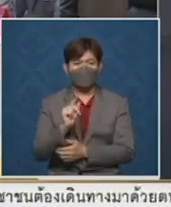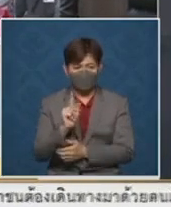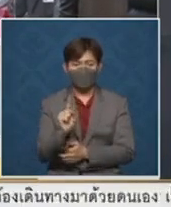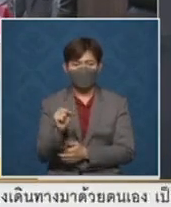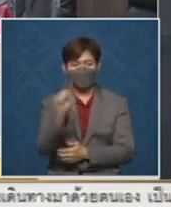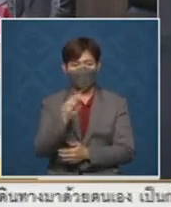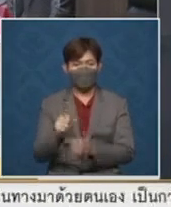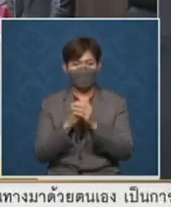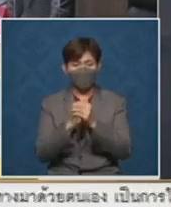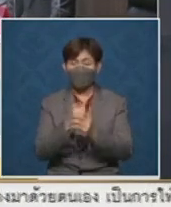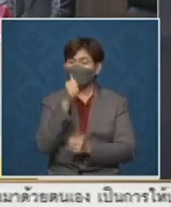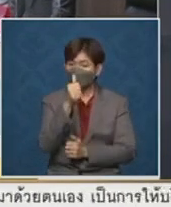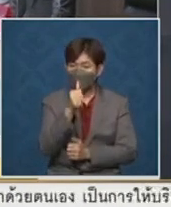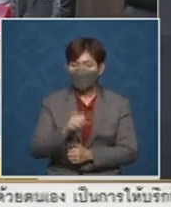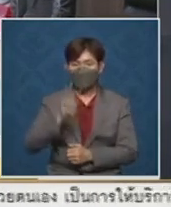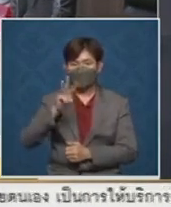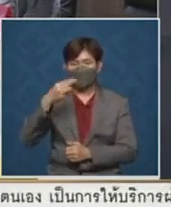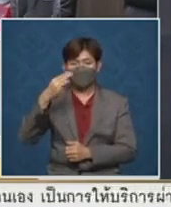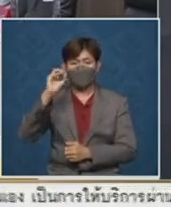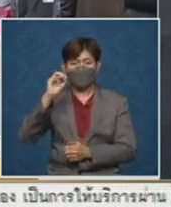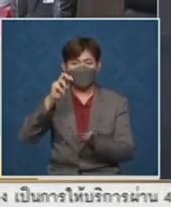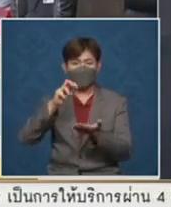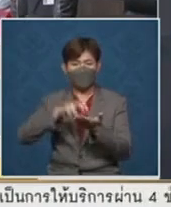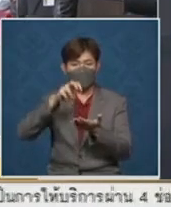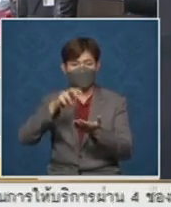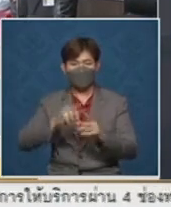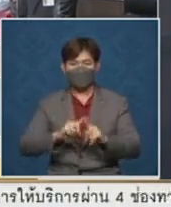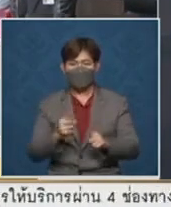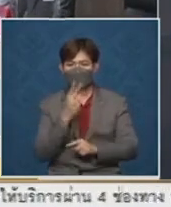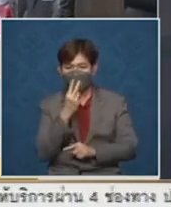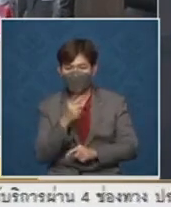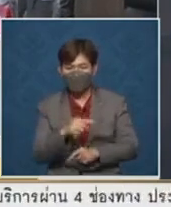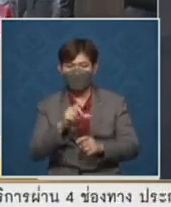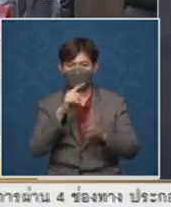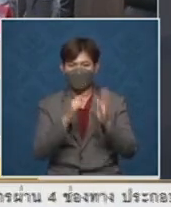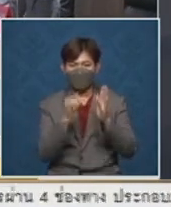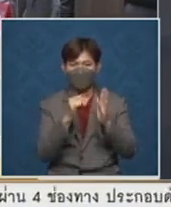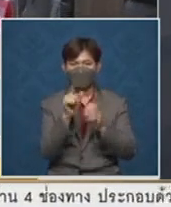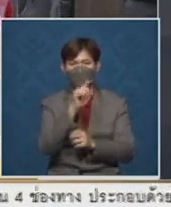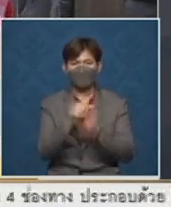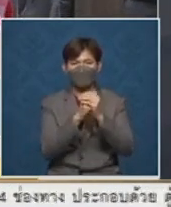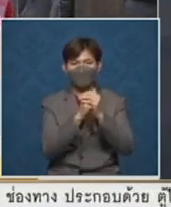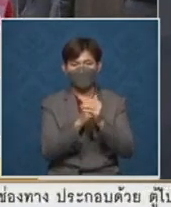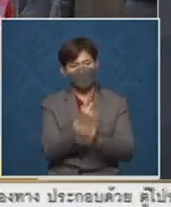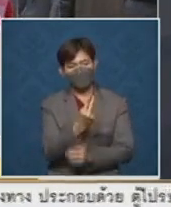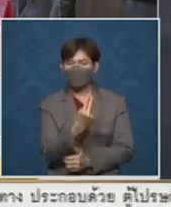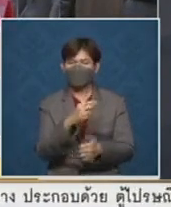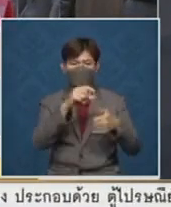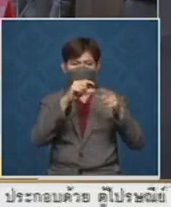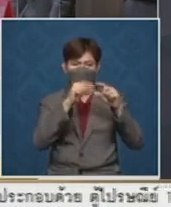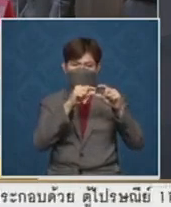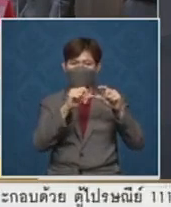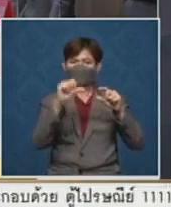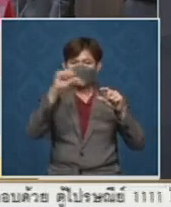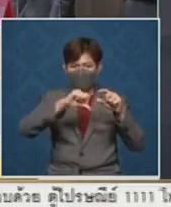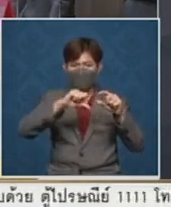ท่ากับว่าท่านพร้อมจะให้ทหารนำหมอในทุกพื้นที่ดังนั้นอย่ามาอ้างที่ต้องตั้งศบค.ชายแดนใต้เพราะท่านกังวลเรื่องความมั่น